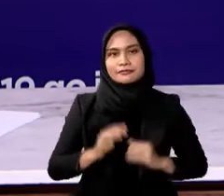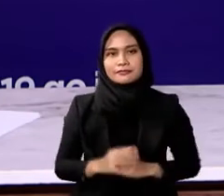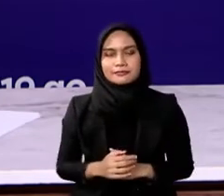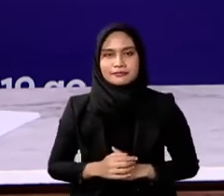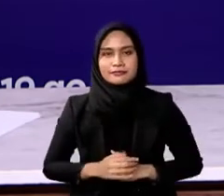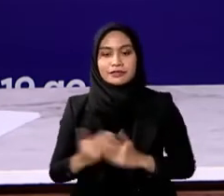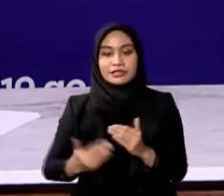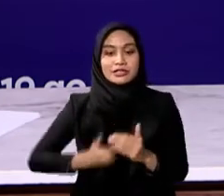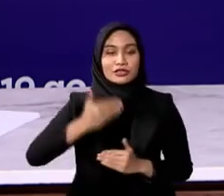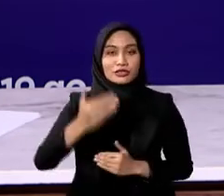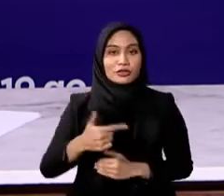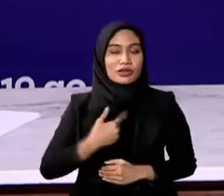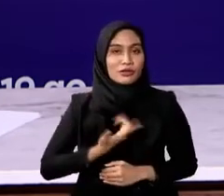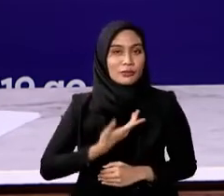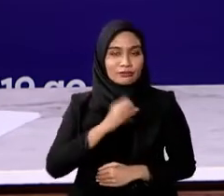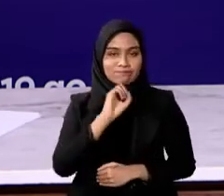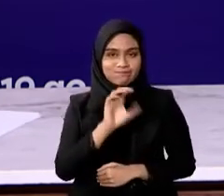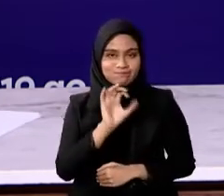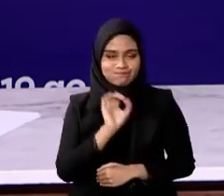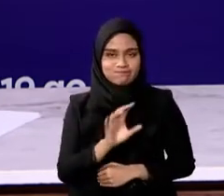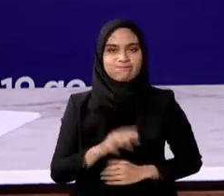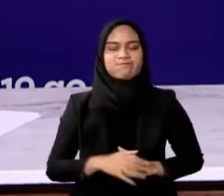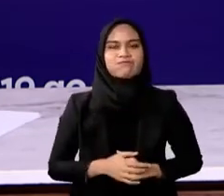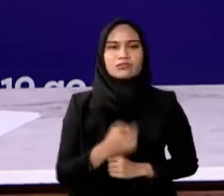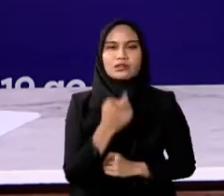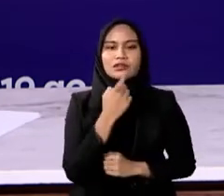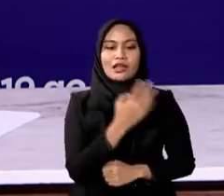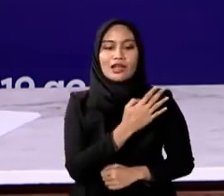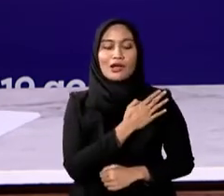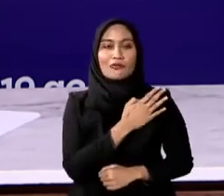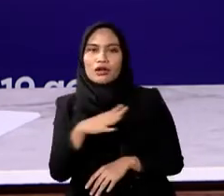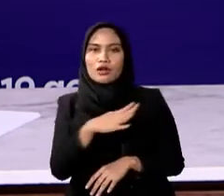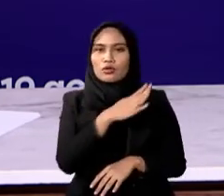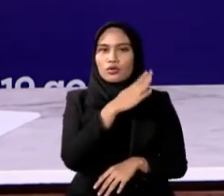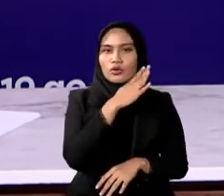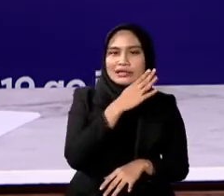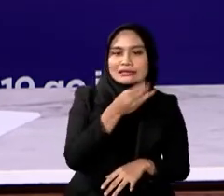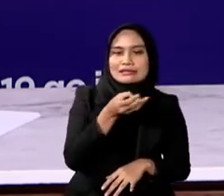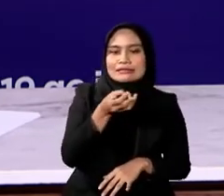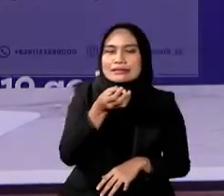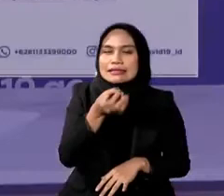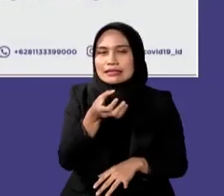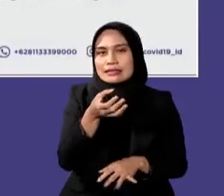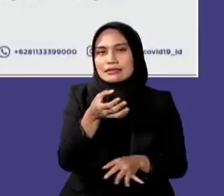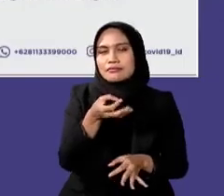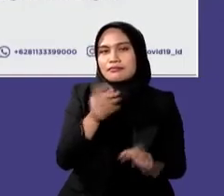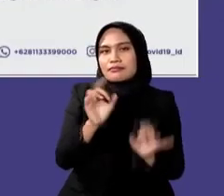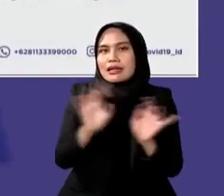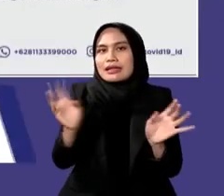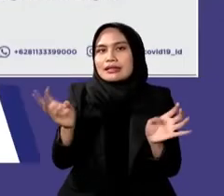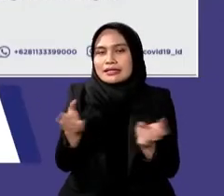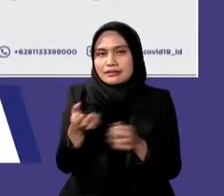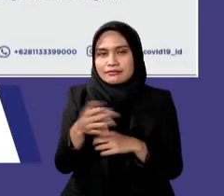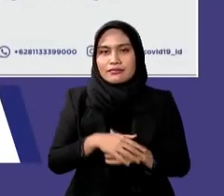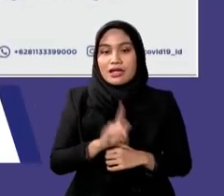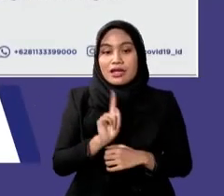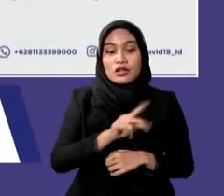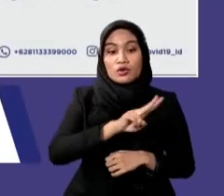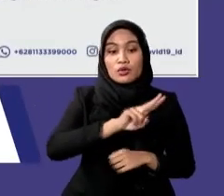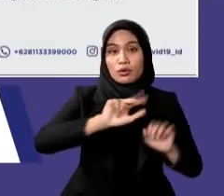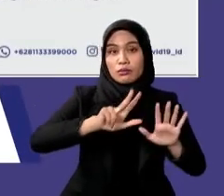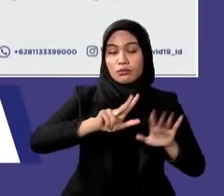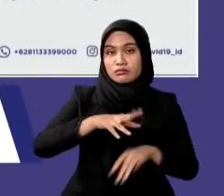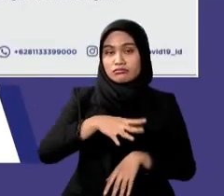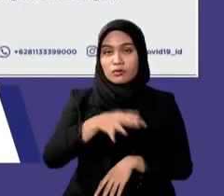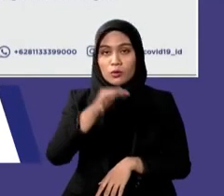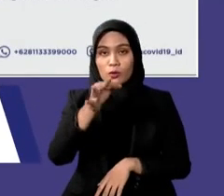lanjut terkait kabupaten kota dengan zona oranye. Saya ingin membacakan 28 kabupaten kota ini di